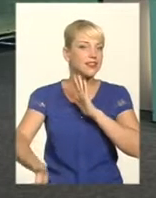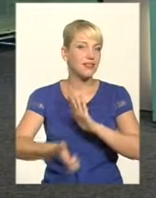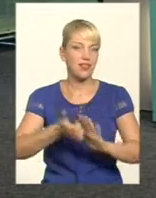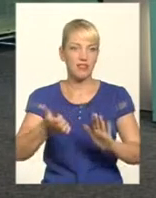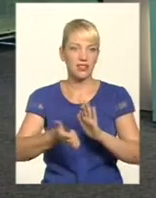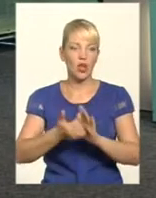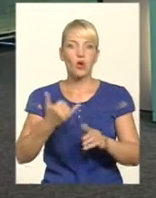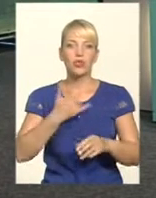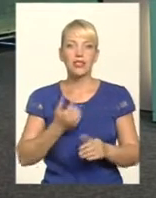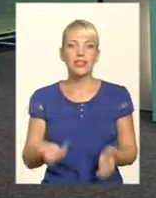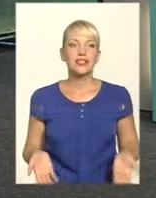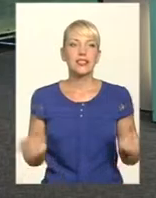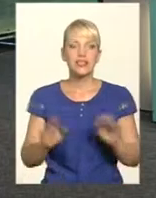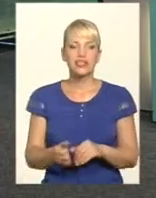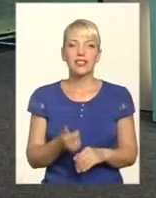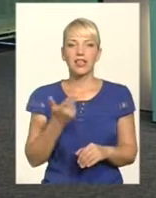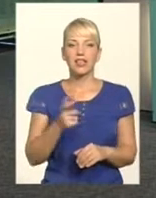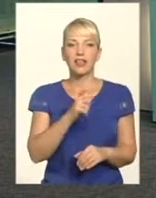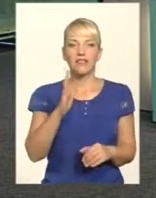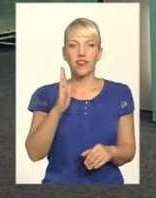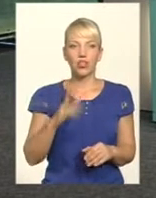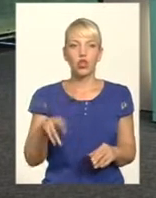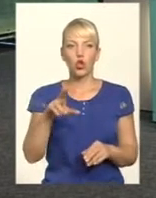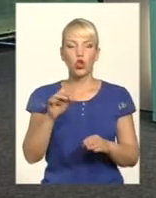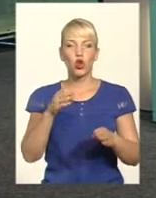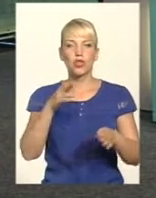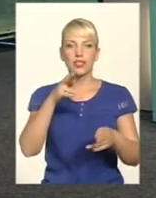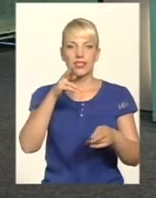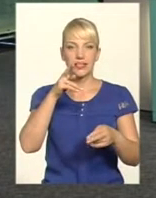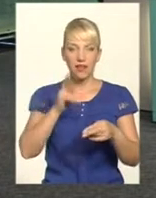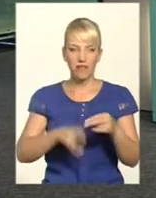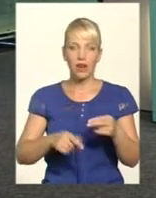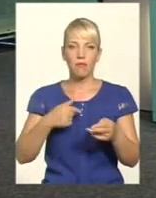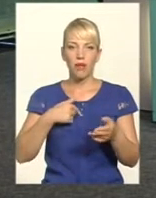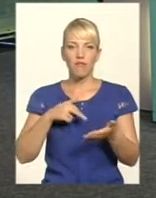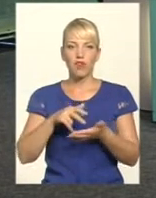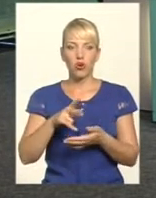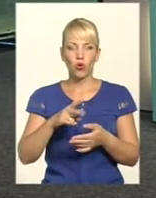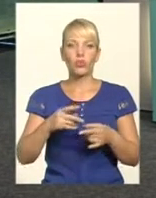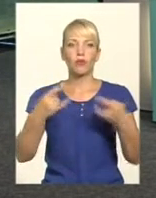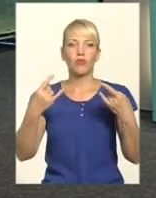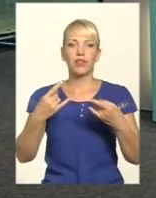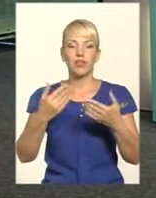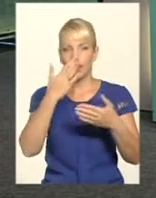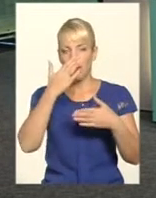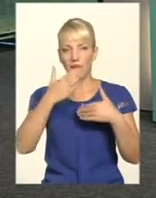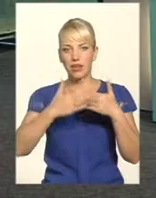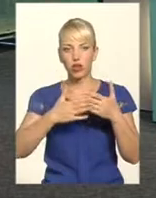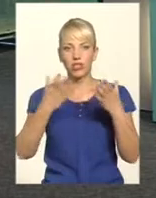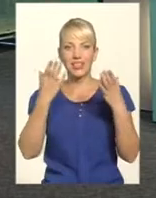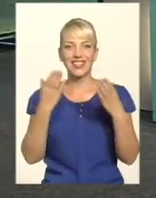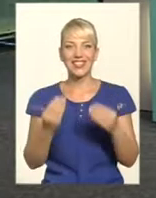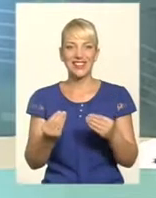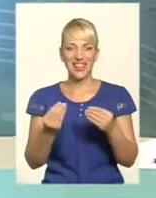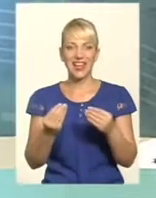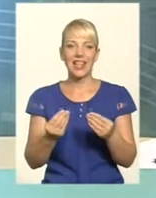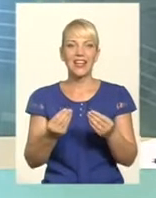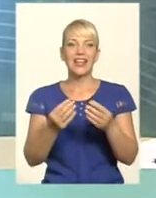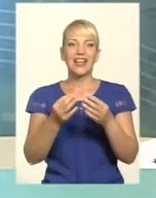нас залишається буквально кілька хвилин до завершення. Ми виходимо в ефір напередодні Дня Незалежності. Що би